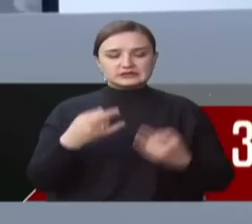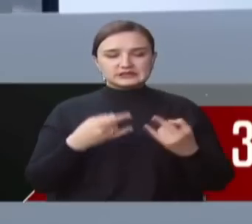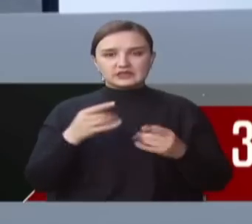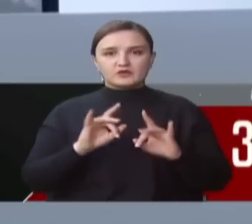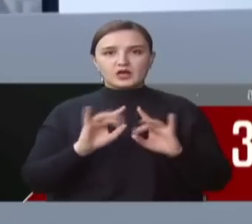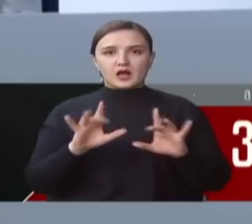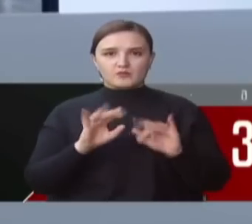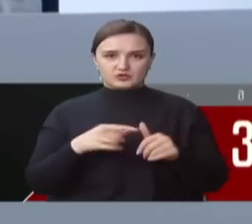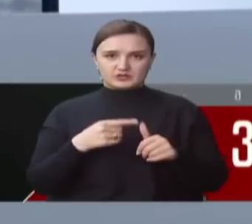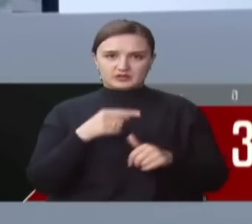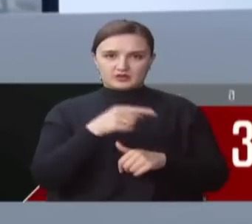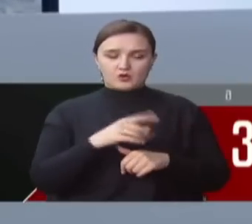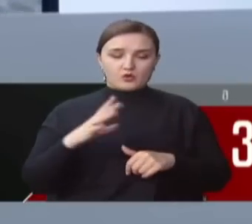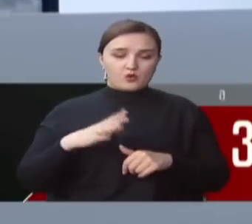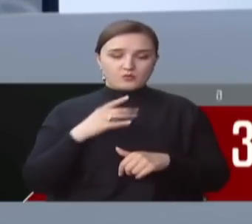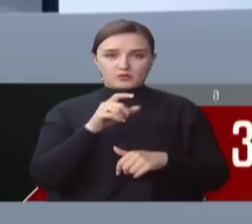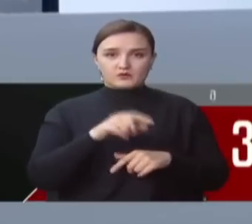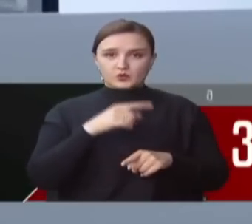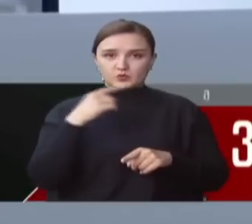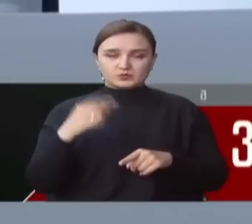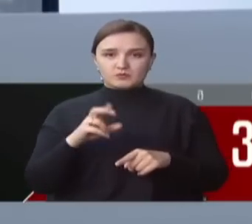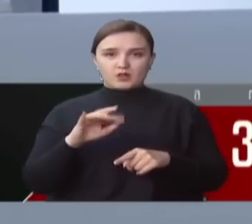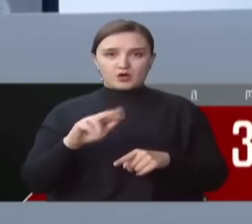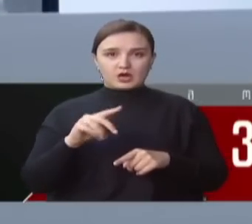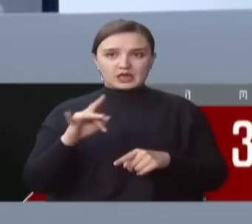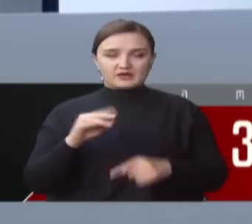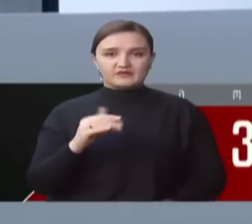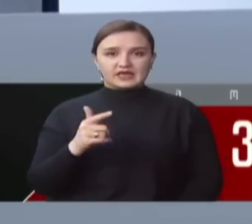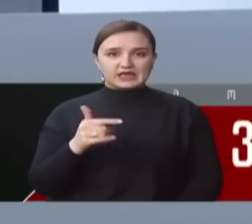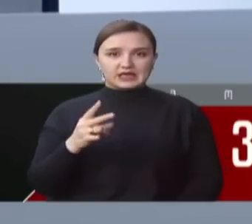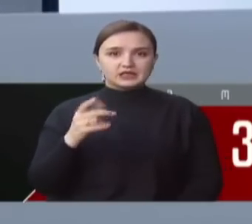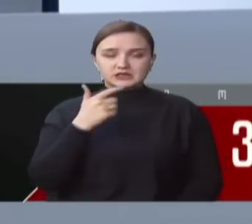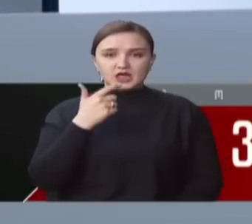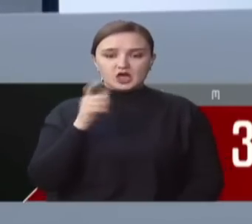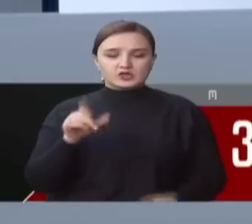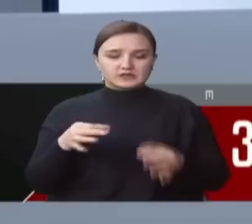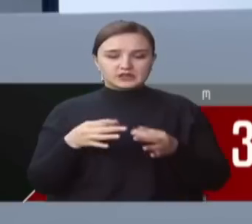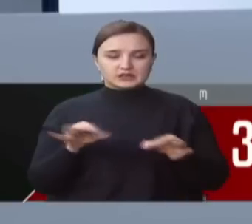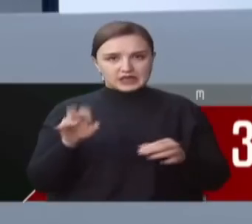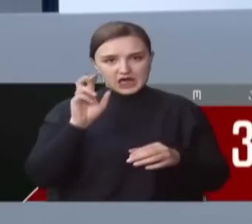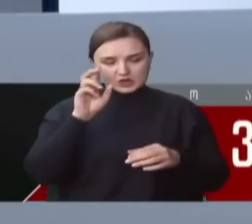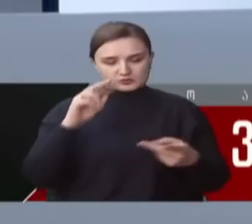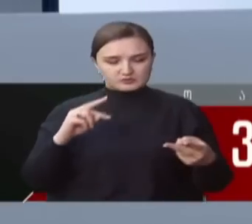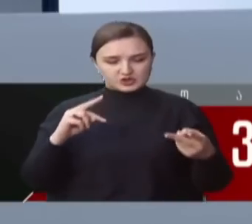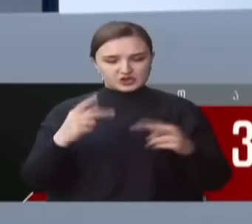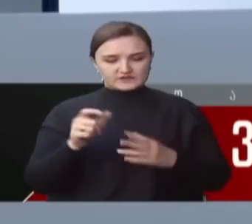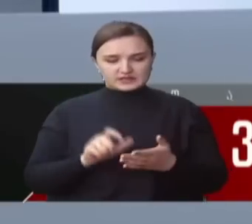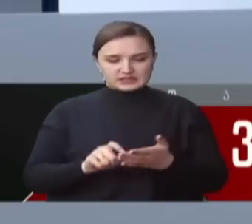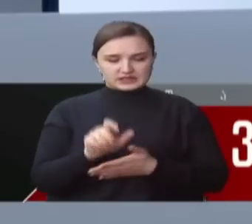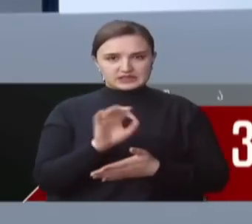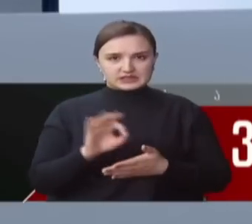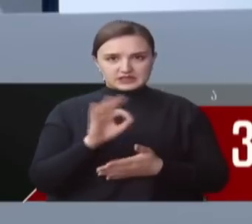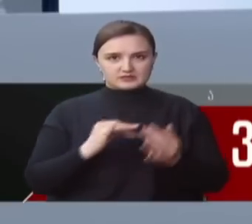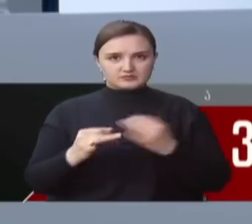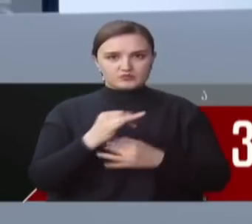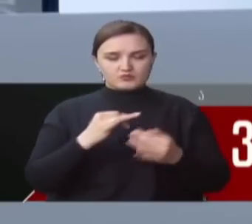la sasa xalips. Copil mazalovan marus blogger Mark Peigin tan Michael Saakashvili ca tauisuplebis de xel suplebi șețului zebze și saura.